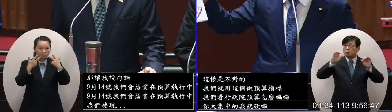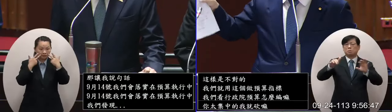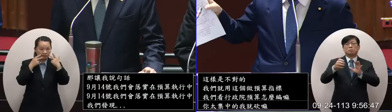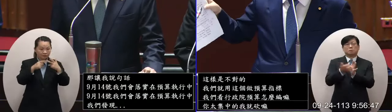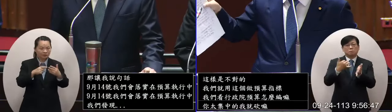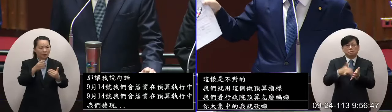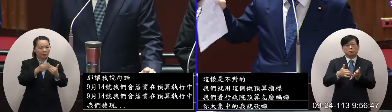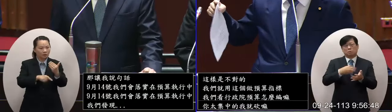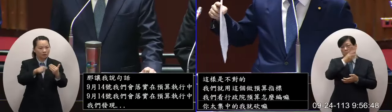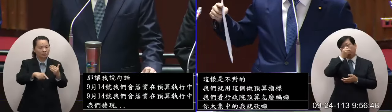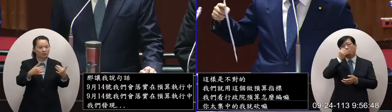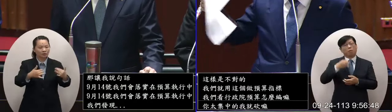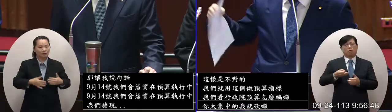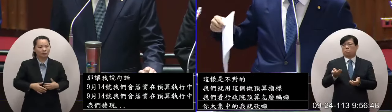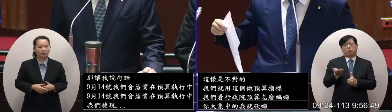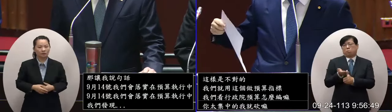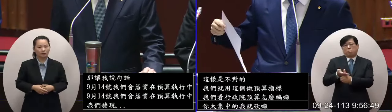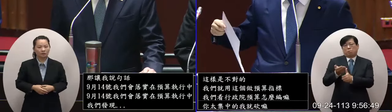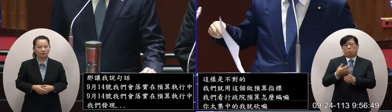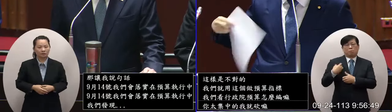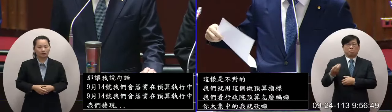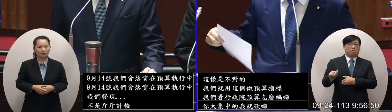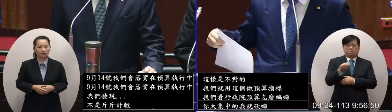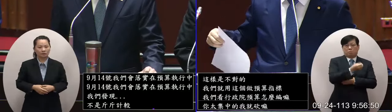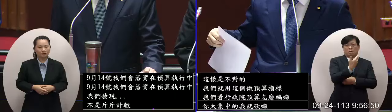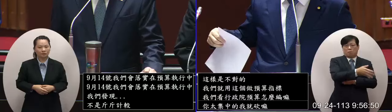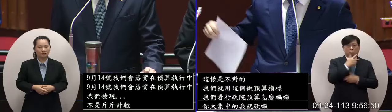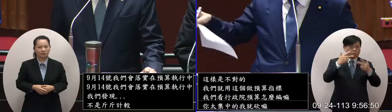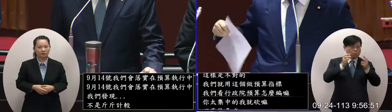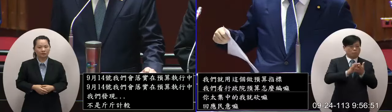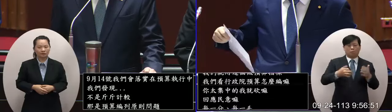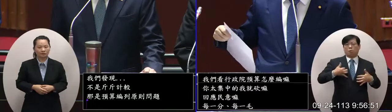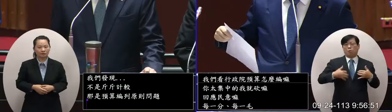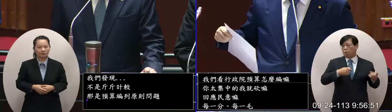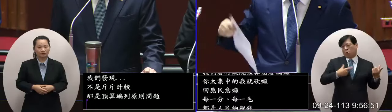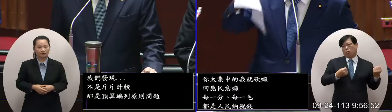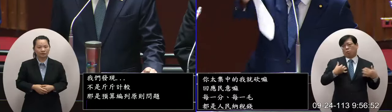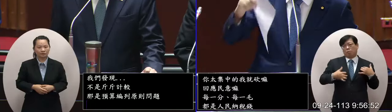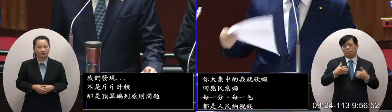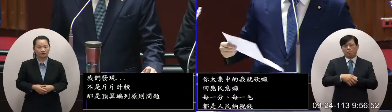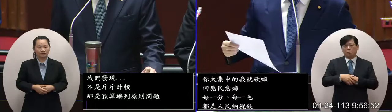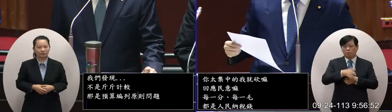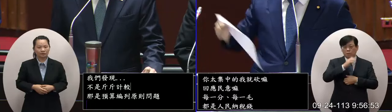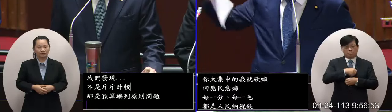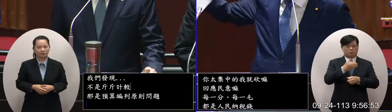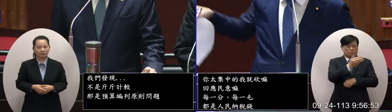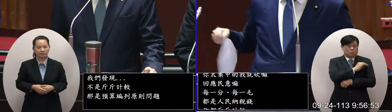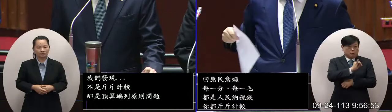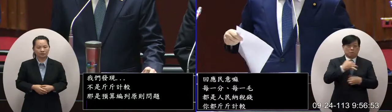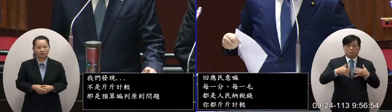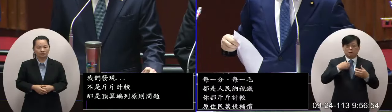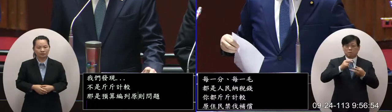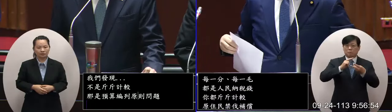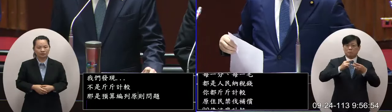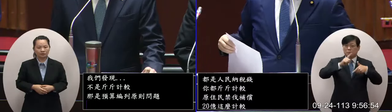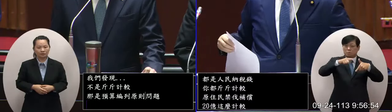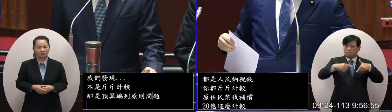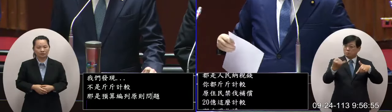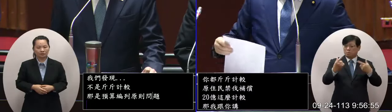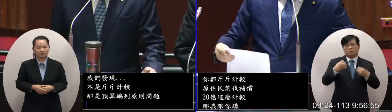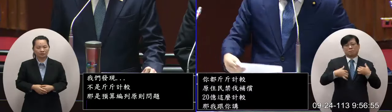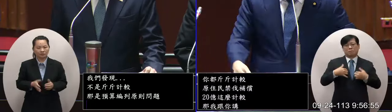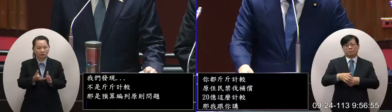乱用。我砍一砍，拿去给原住民用，我也觉得开心，原住民也开心，陈怡也开心，武立华也开心啊！